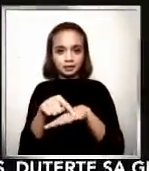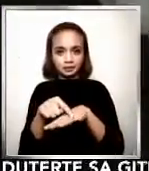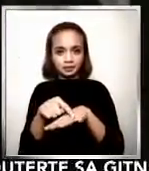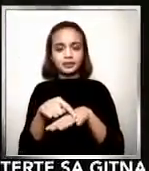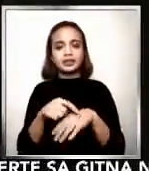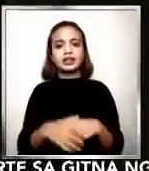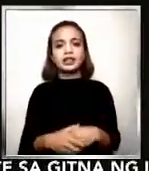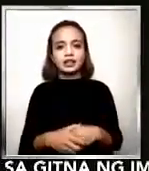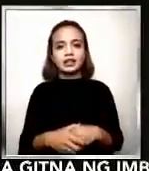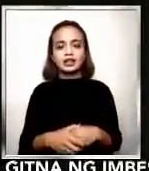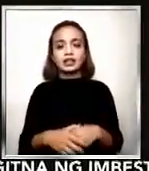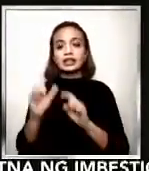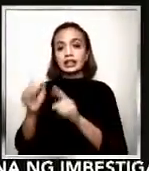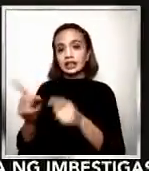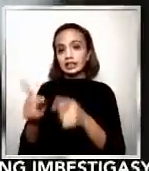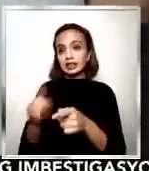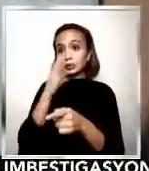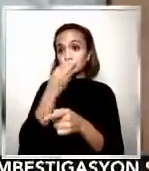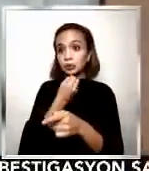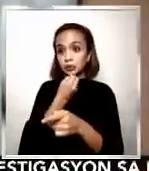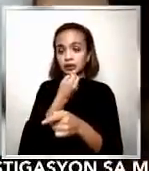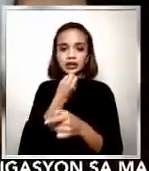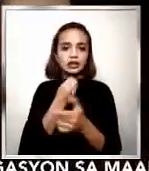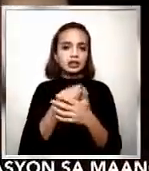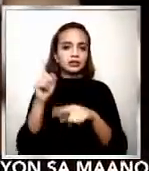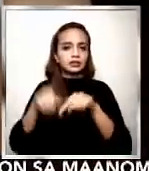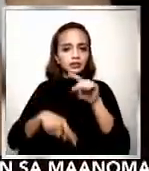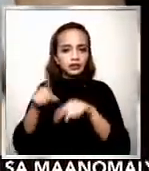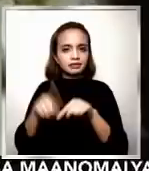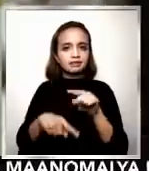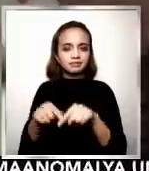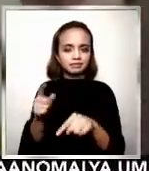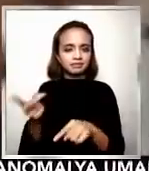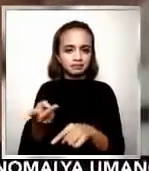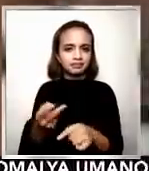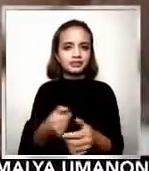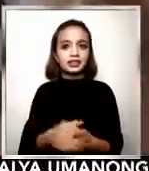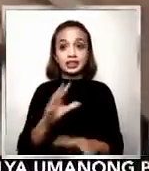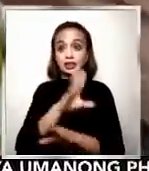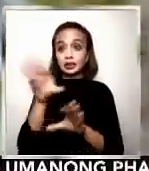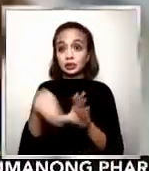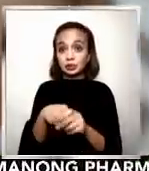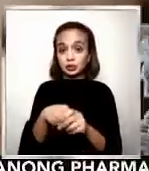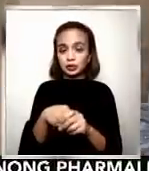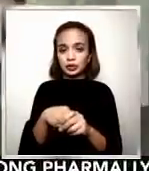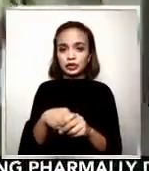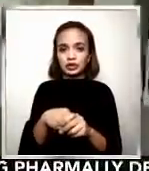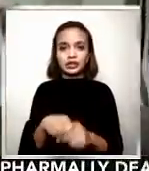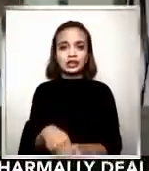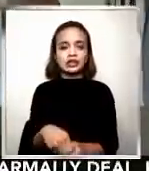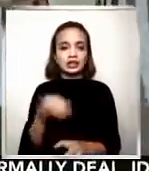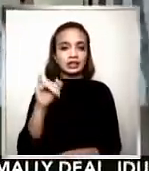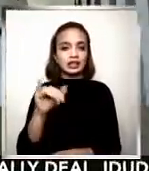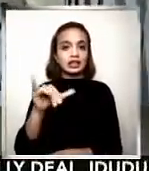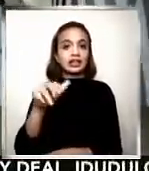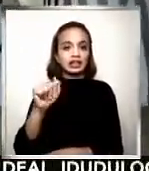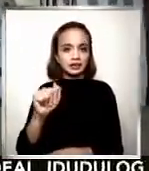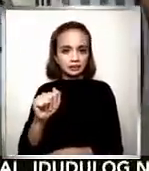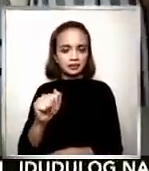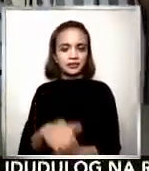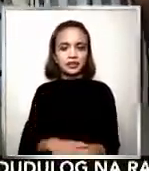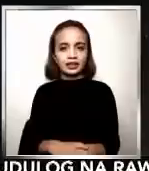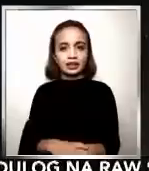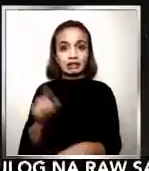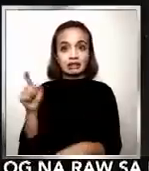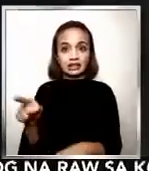occasion ng ilang celebrity friends ni na Tom at Carla. Kabilang dyan, si Chika Minute Anchor Ia Arellano na isa sa mga